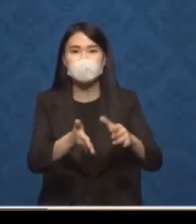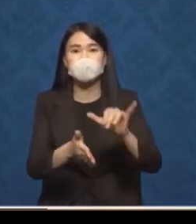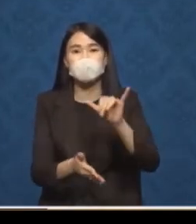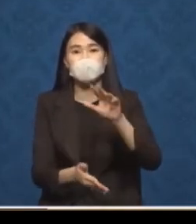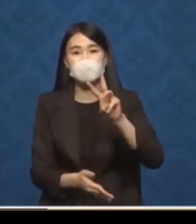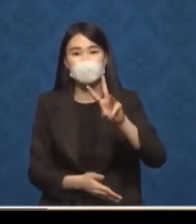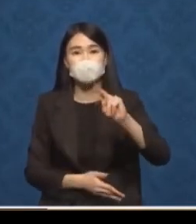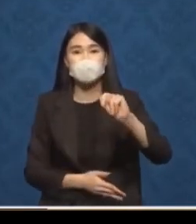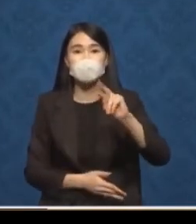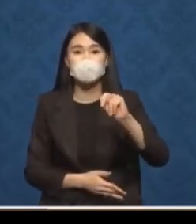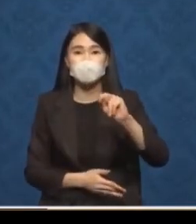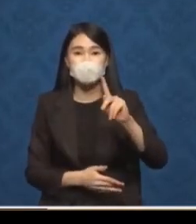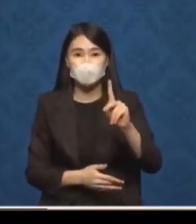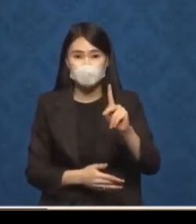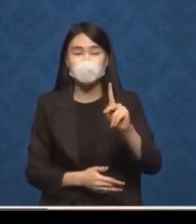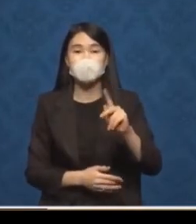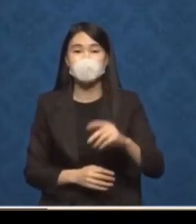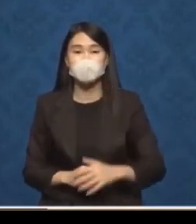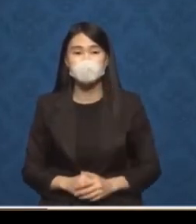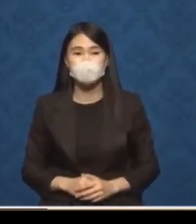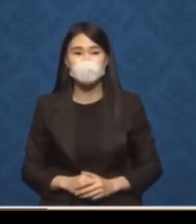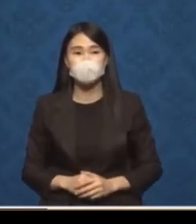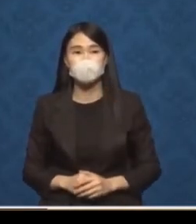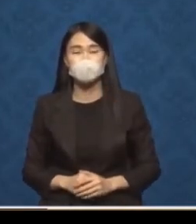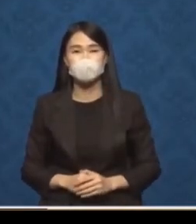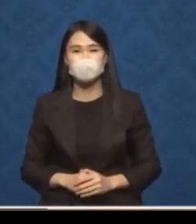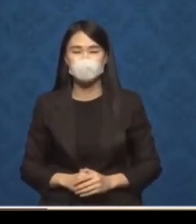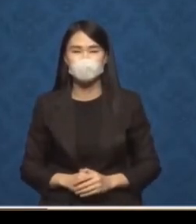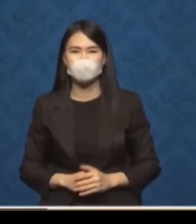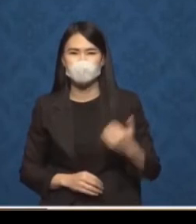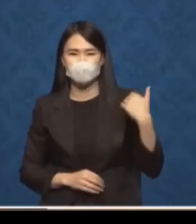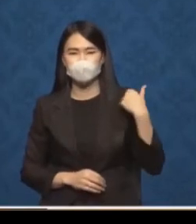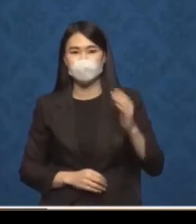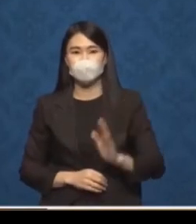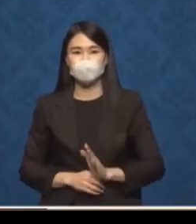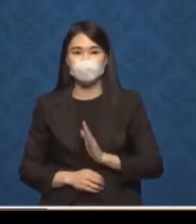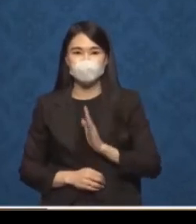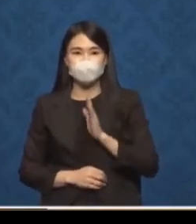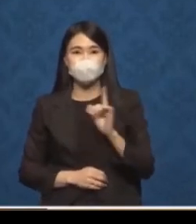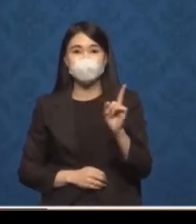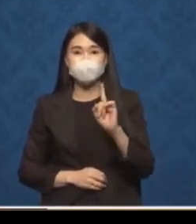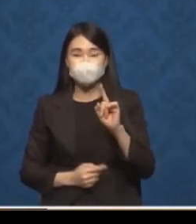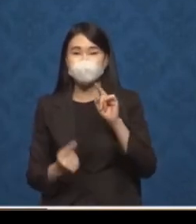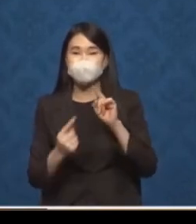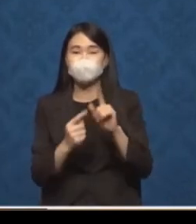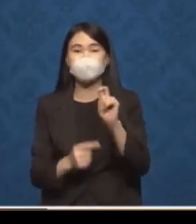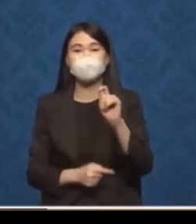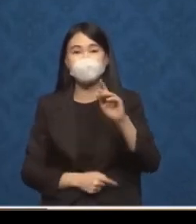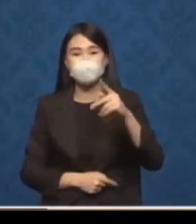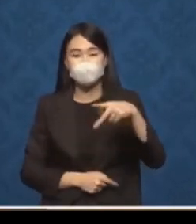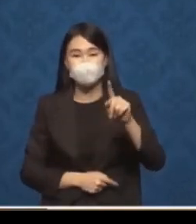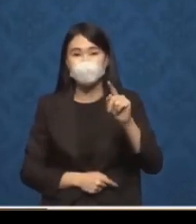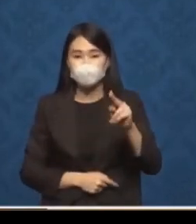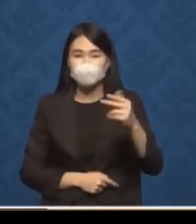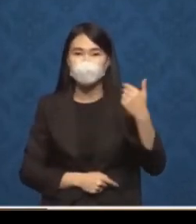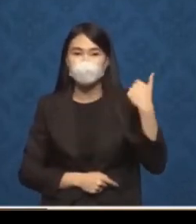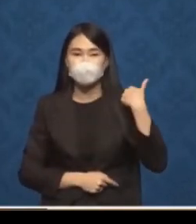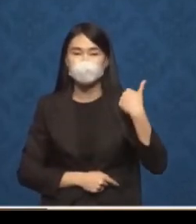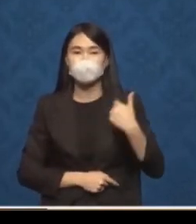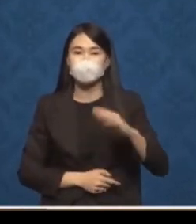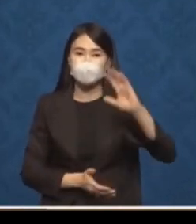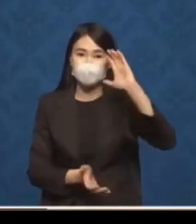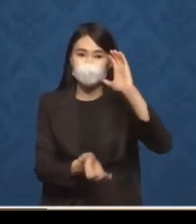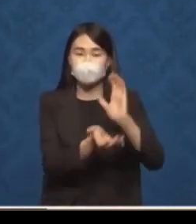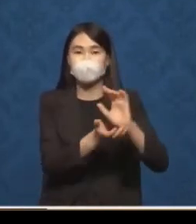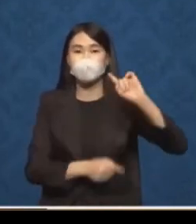ลขอนหาดอำเภอชะอวดซึ่งมีท่านผู้ทรงคุณวุฒิประจำท้องถิ่นท่านพลตำรวจตรีหญิ